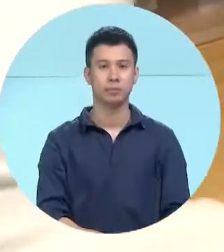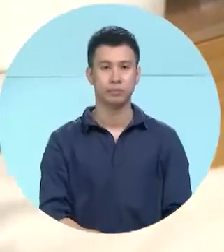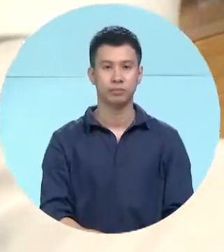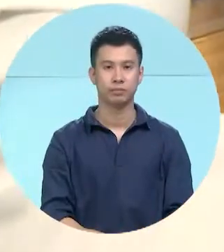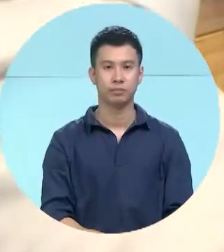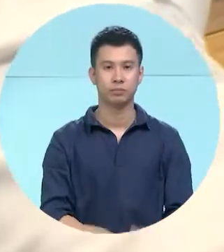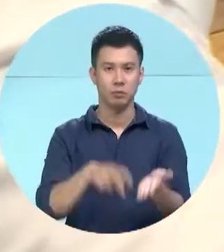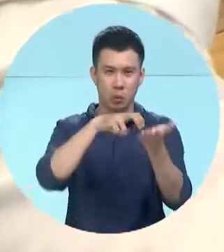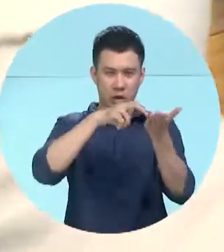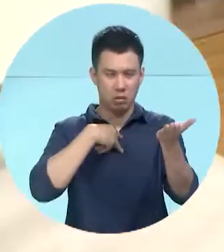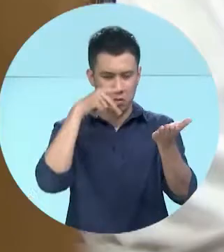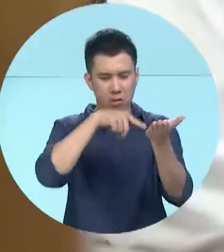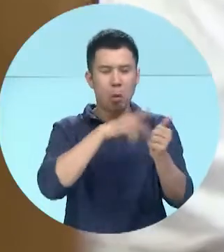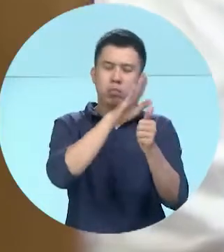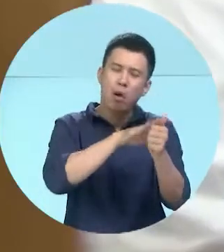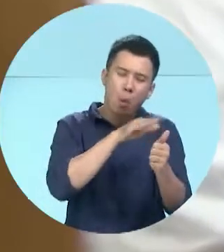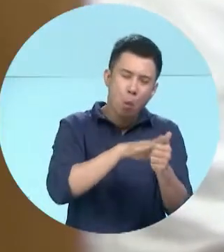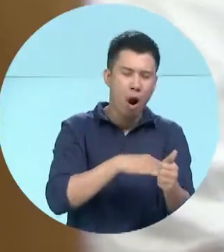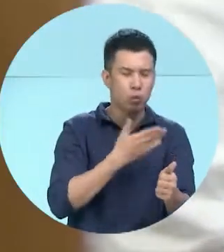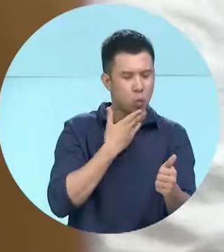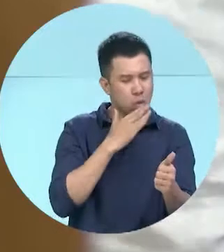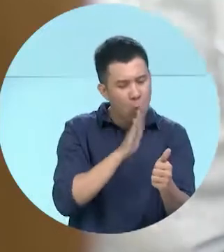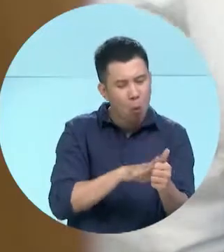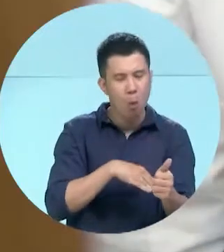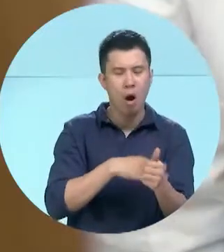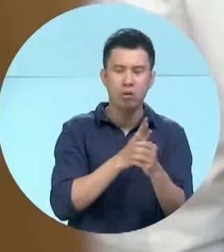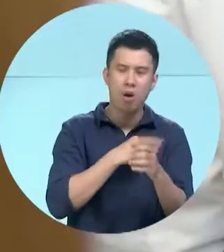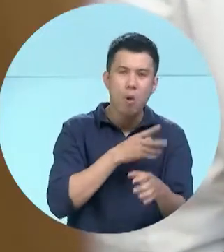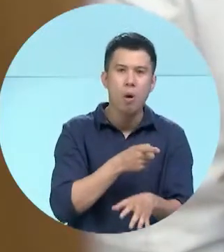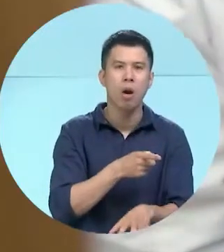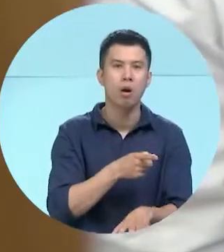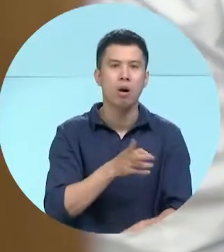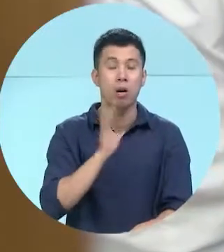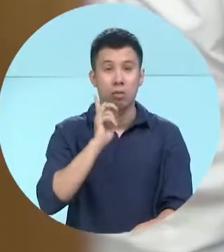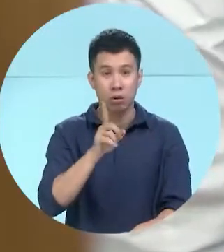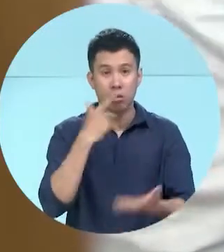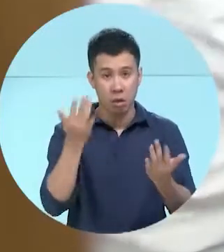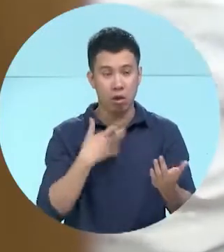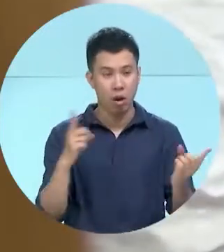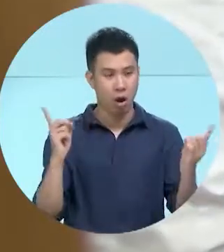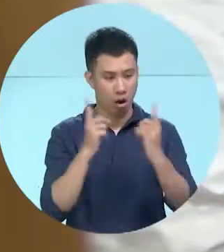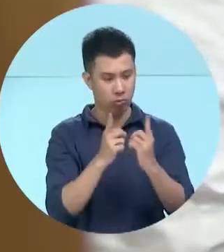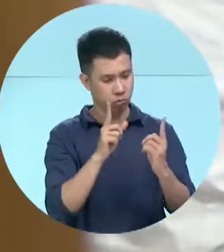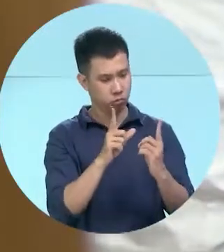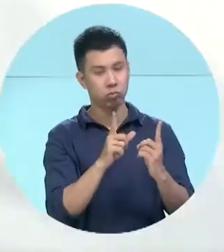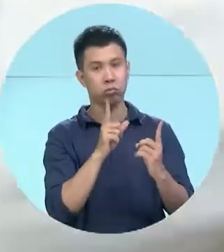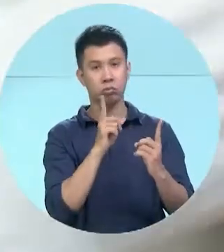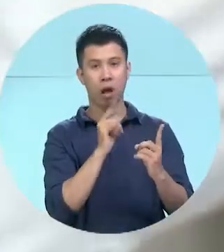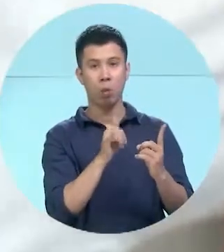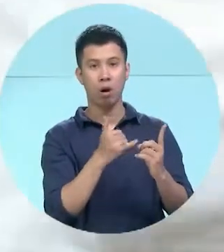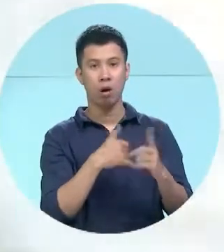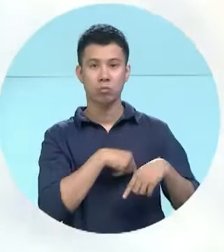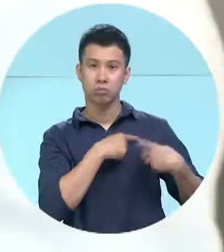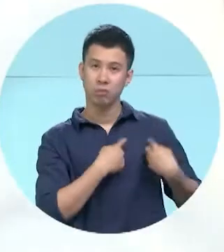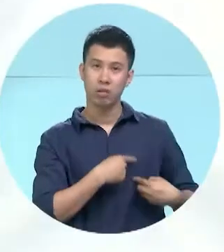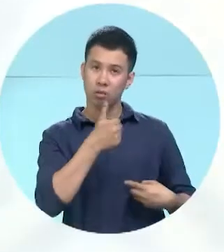bị nhìn với ánh mắt là thương hại hoặc là sợ hãi. Nhưng mình thấy là khi mà tiếp xúc với họ ở đây thì các bạn